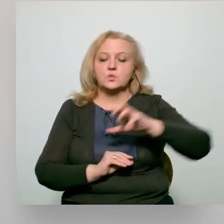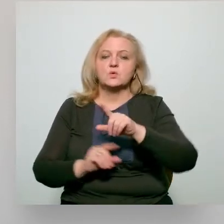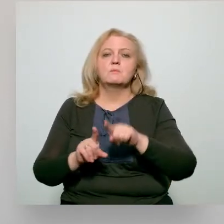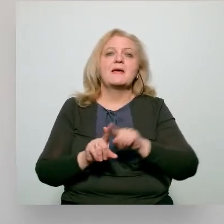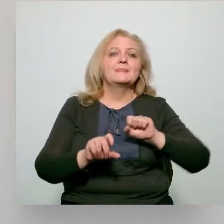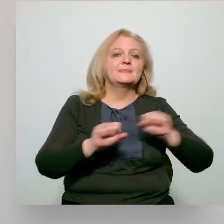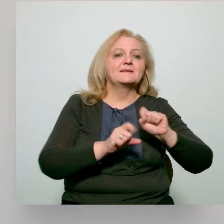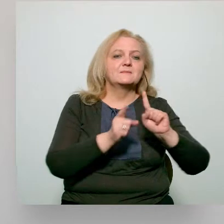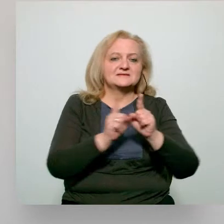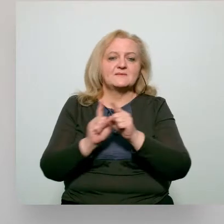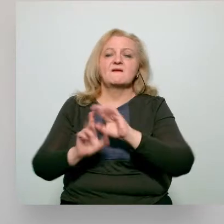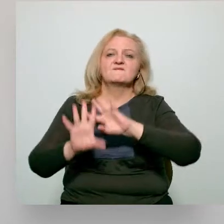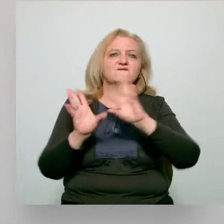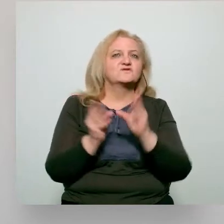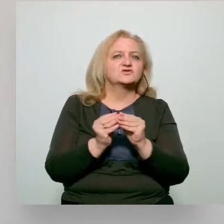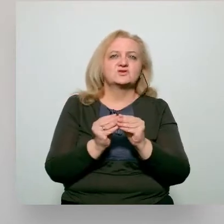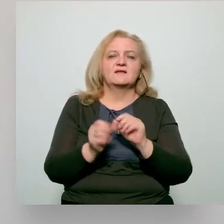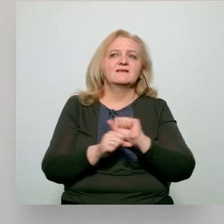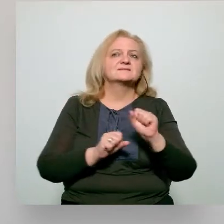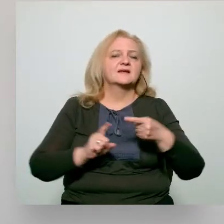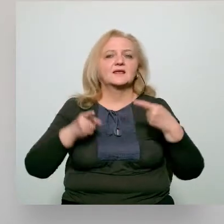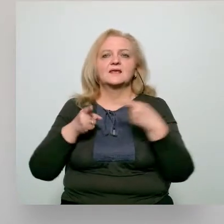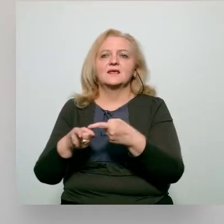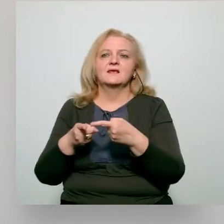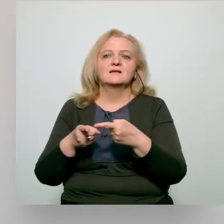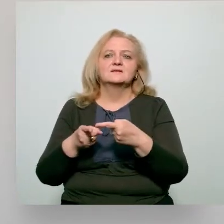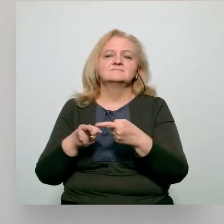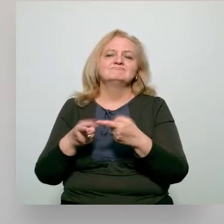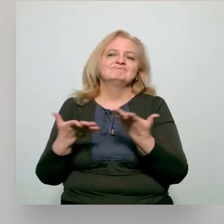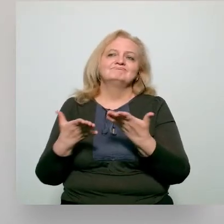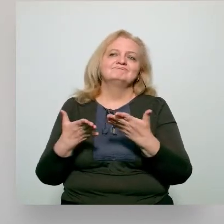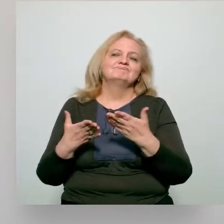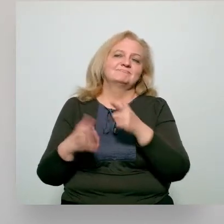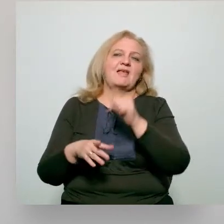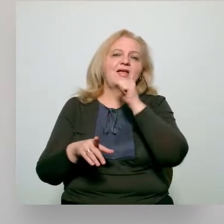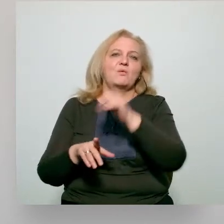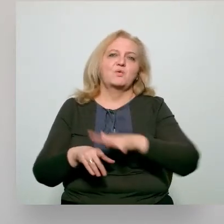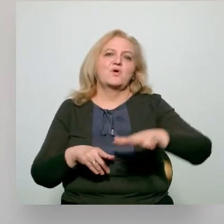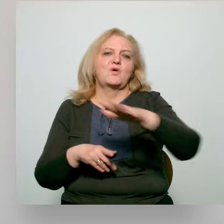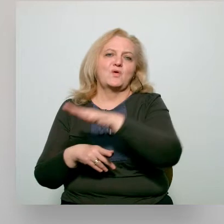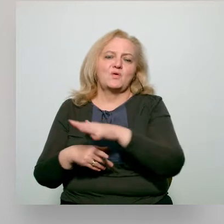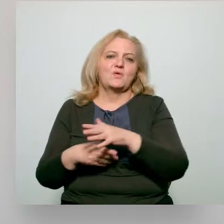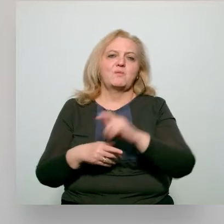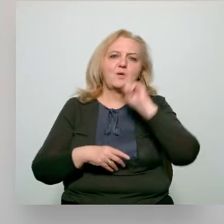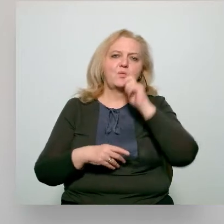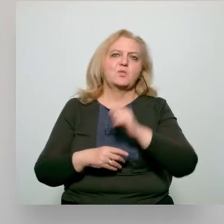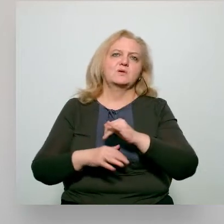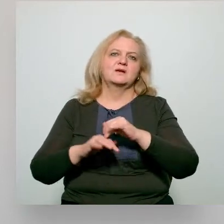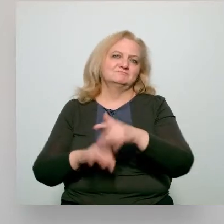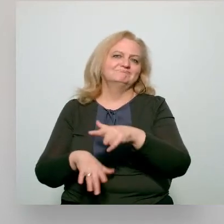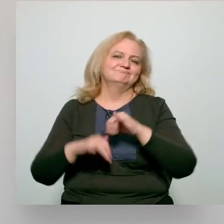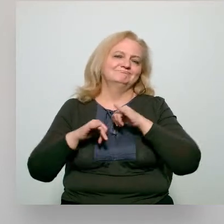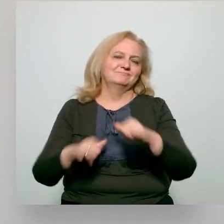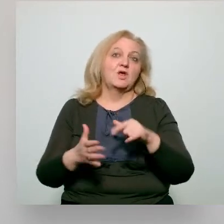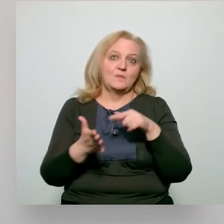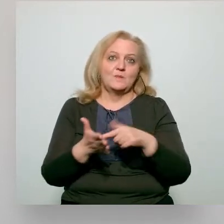sama. Wszystkie idą w kierunku większej proeuropejskości i większej proukraińskości. I właśnie to jest powodem tego, że